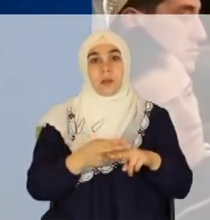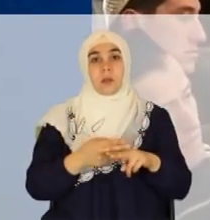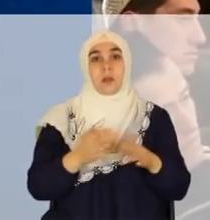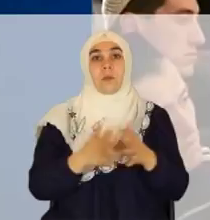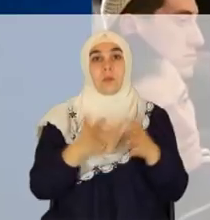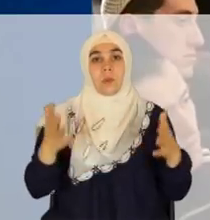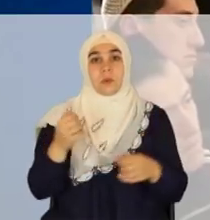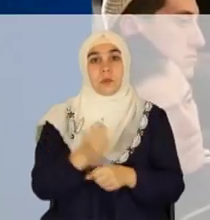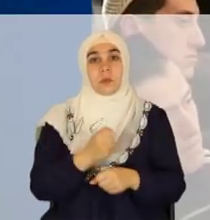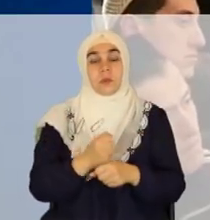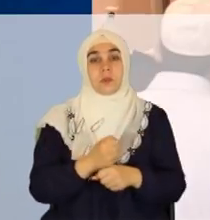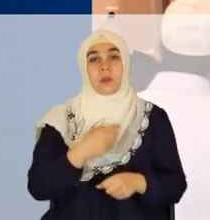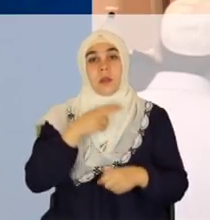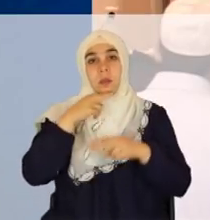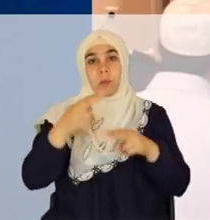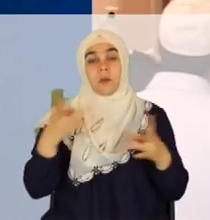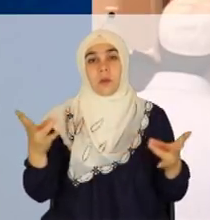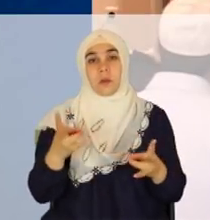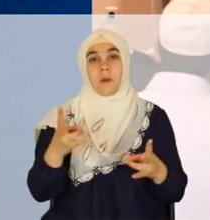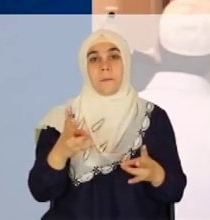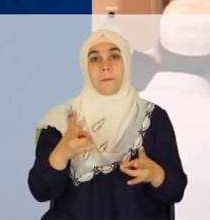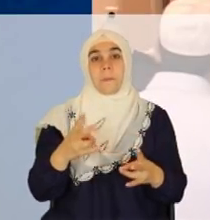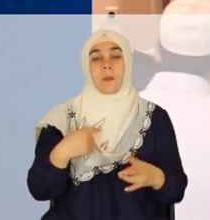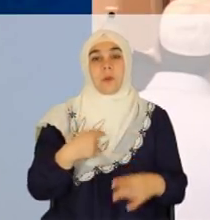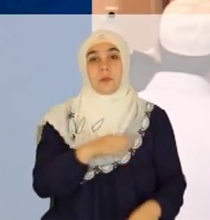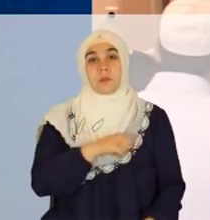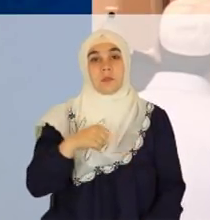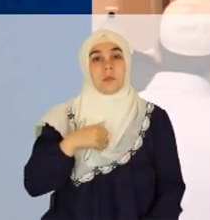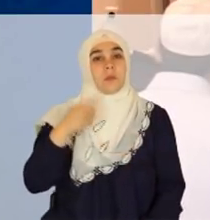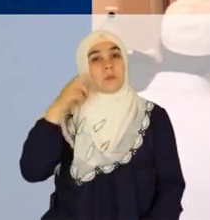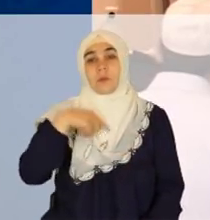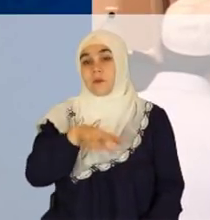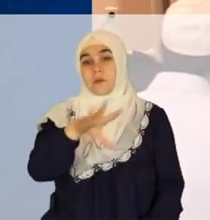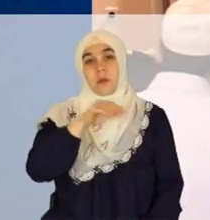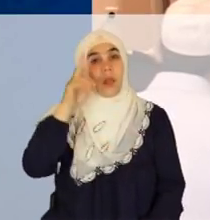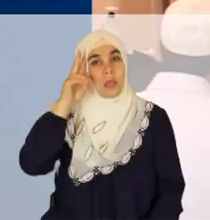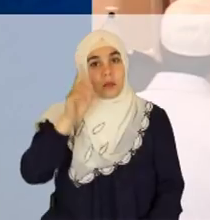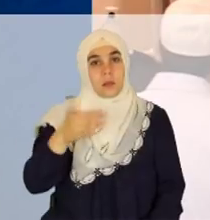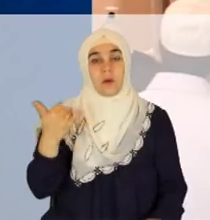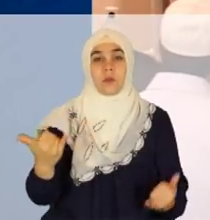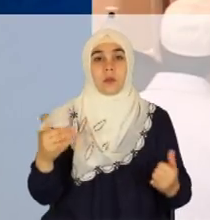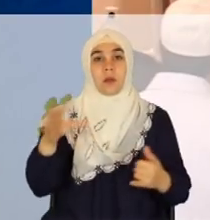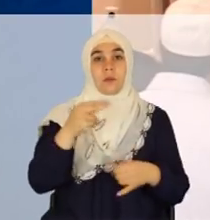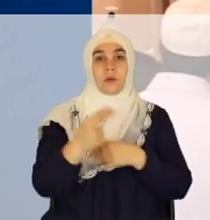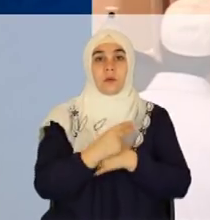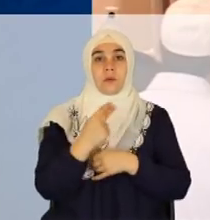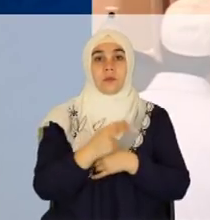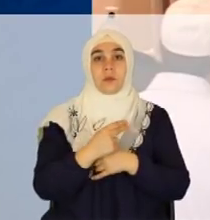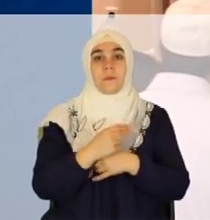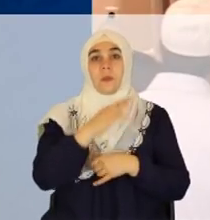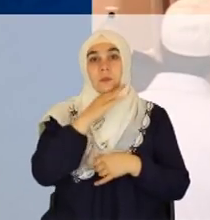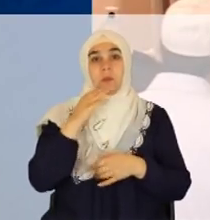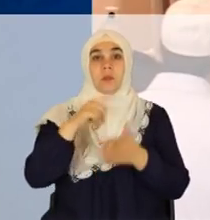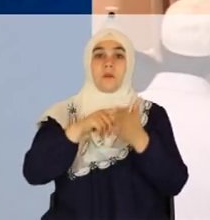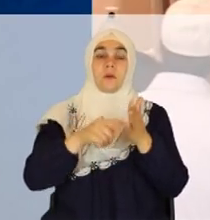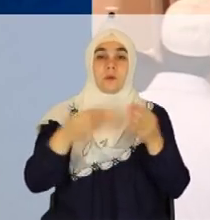bir ahamiyetke edemez. Peki afsus ki bizde buna kadar sanırmıyız. Hazır, bence hantar geliyordu,